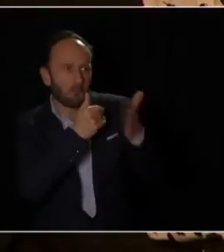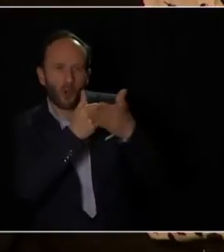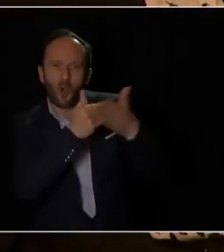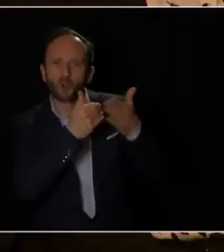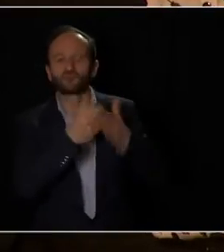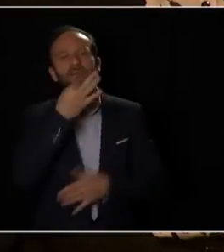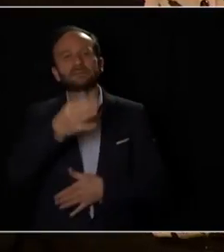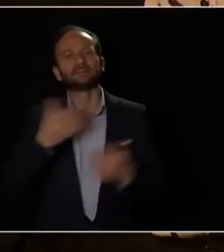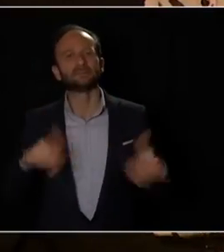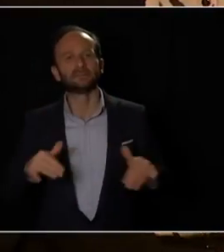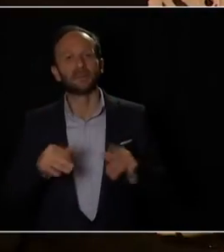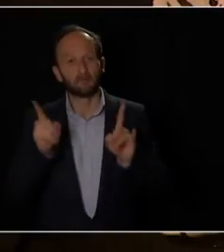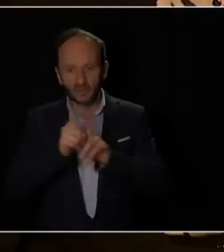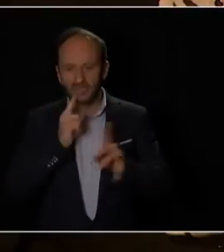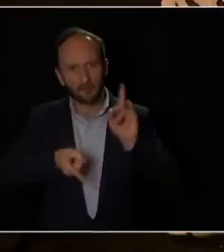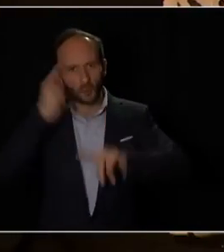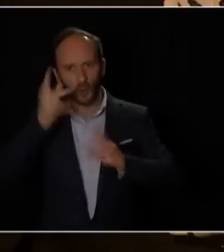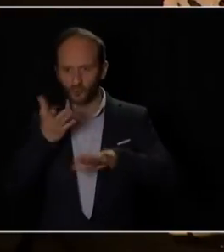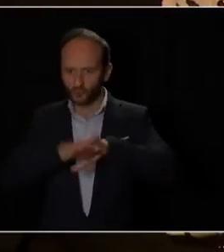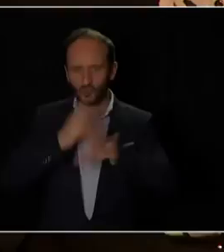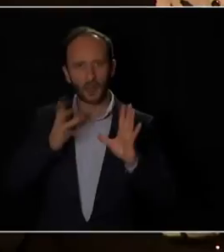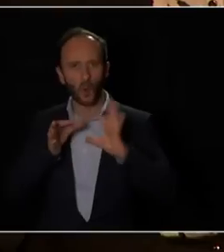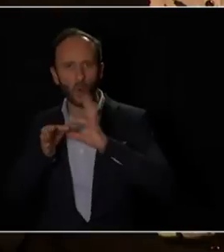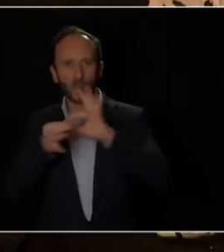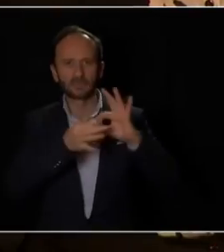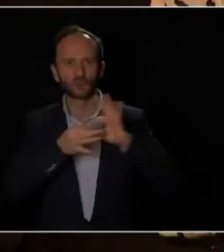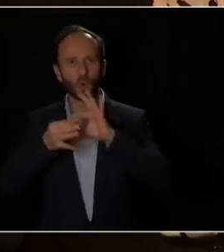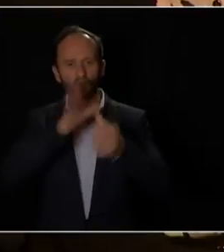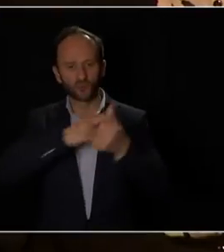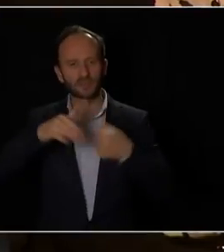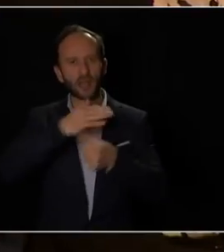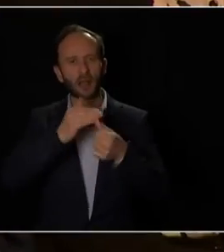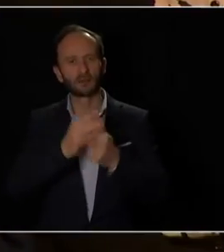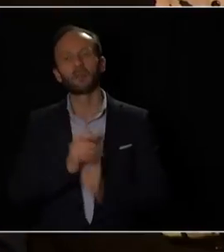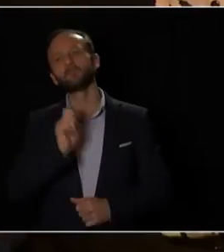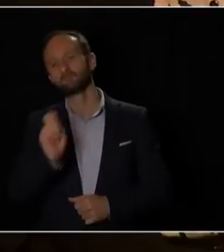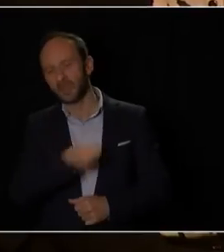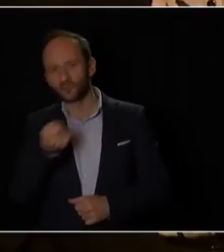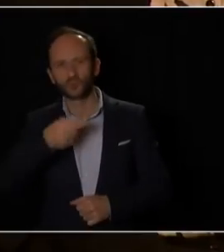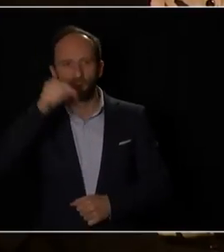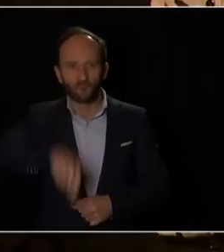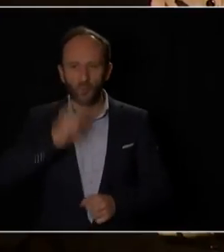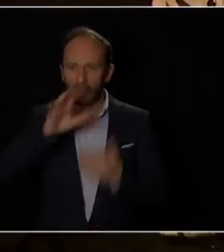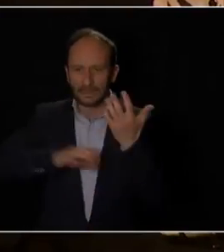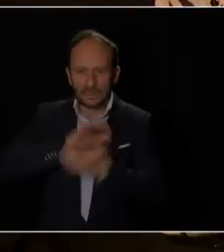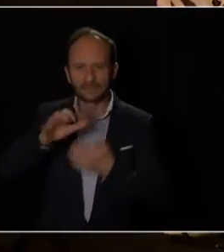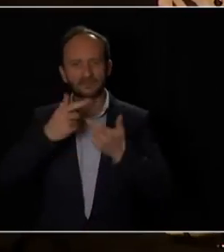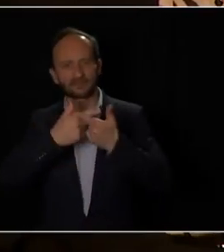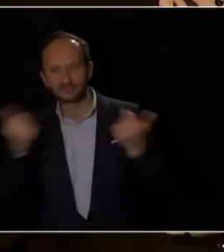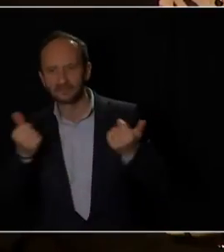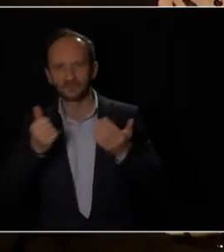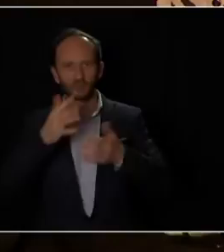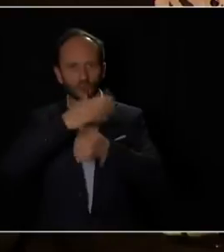mais aussi de cohésion sociale. Certes, nos collectivités doivent s'adapter à la fois à la crise, à l'évolution de la